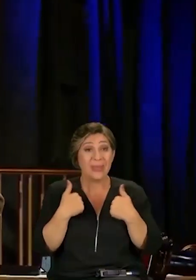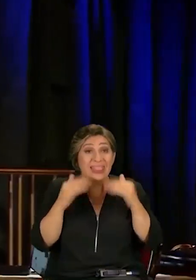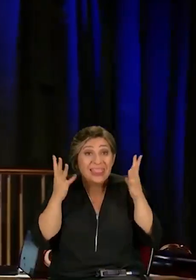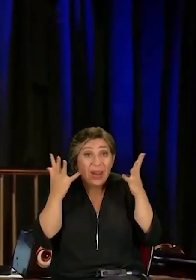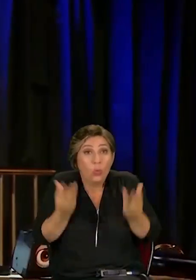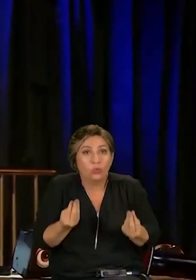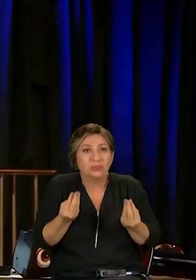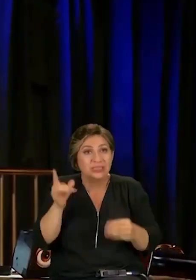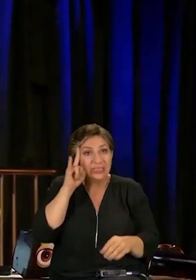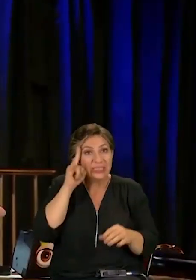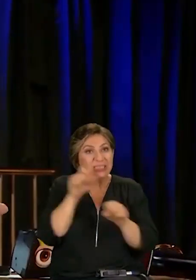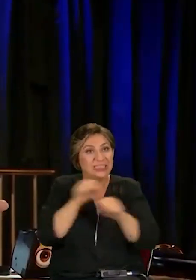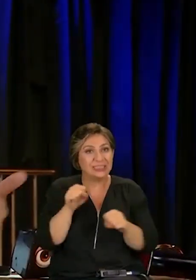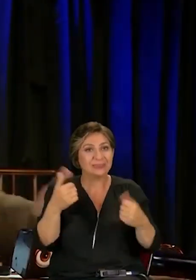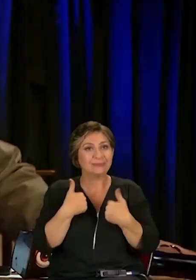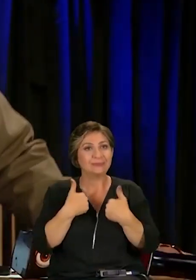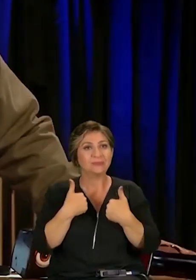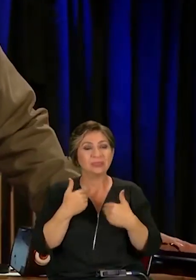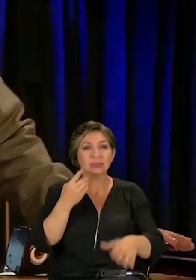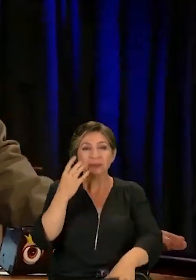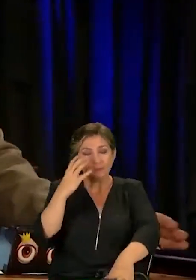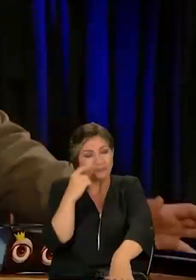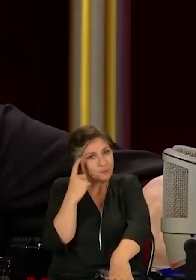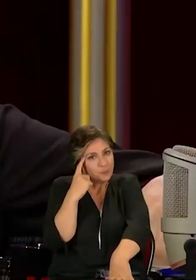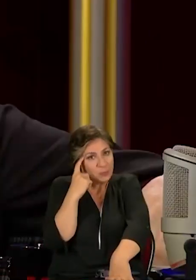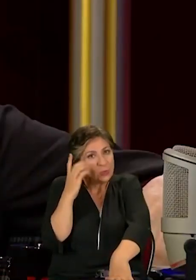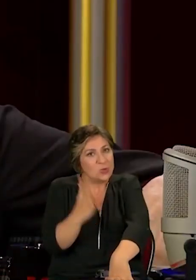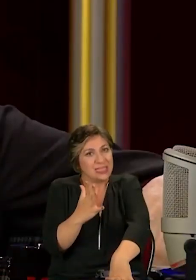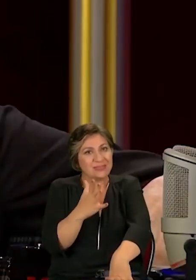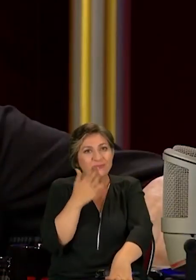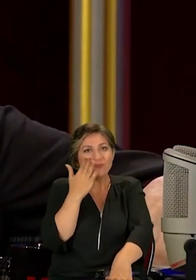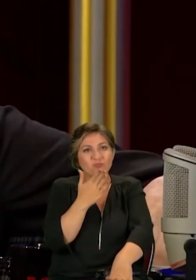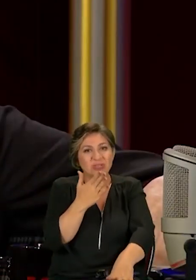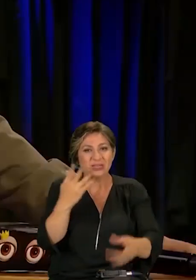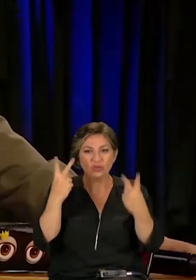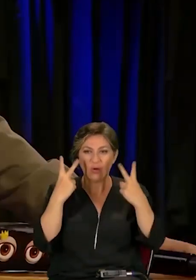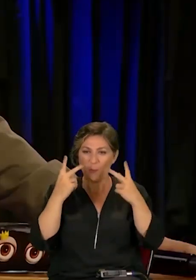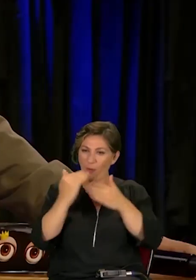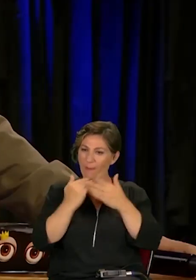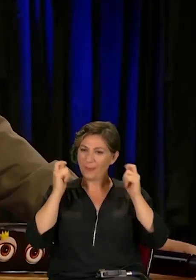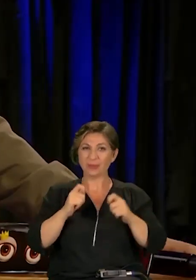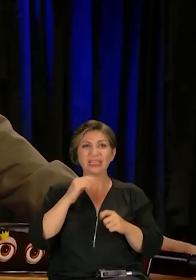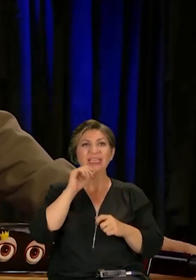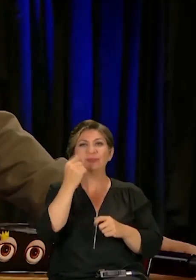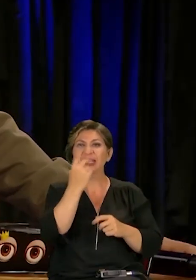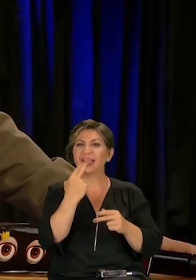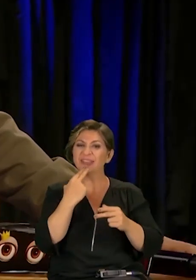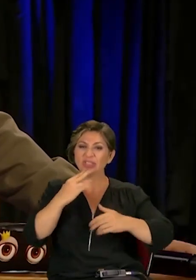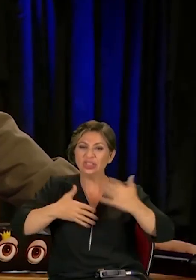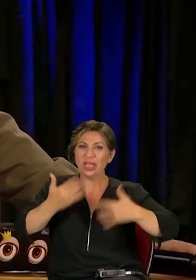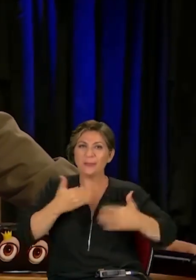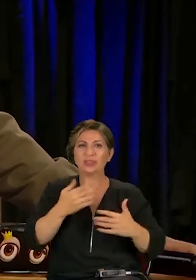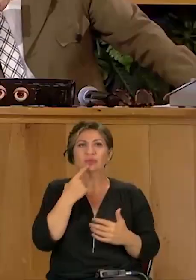deli oldum yani kıskançlıkla. En azından ben deli oldum. Dedim ki kendi kendime, ulen dedim, bu kadar talk show'a çıktım, hiçbir kadını